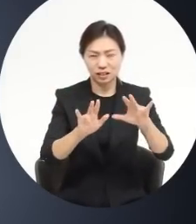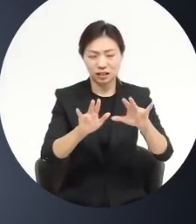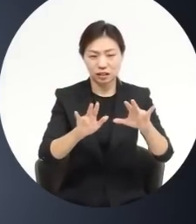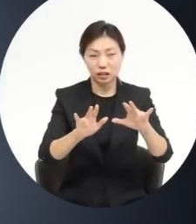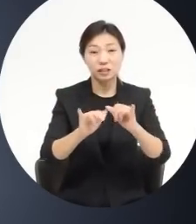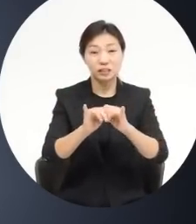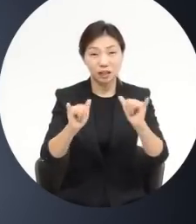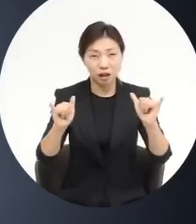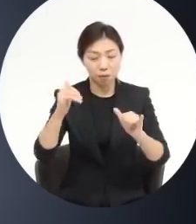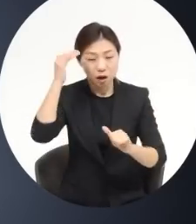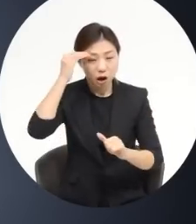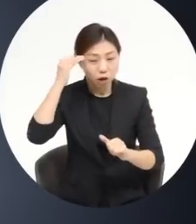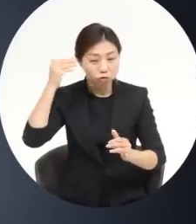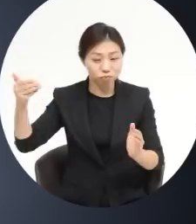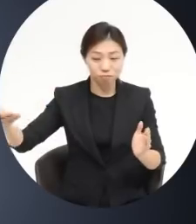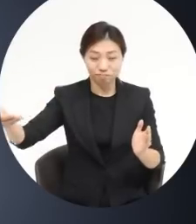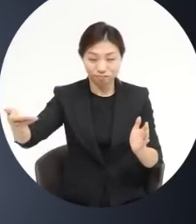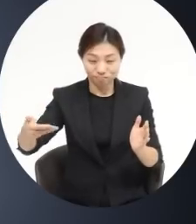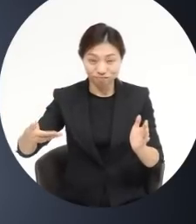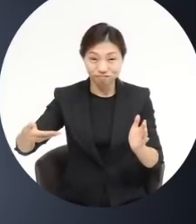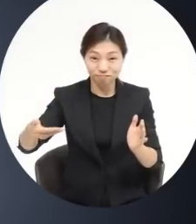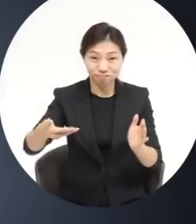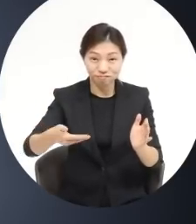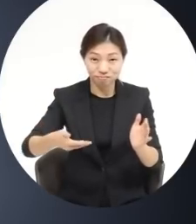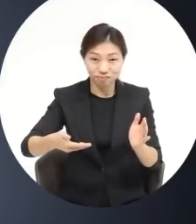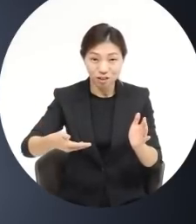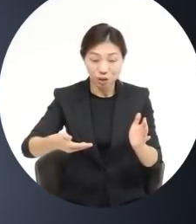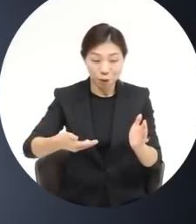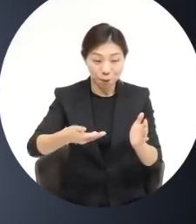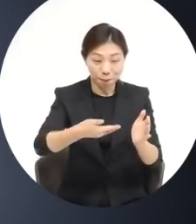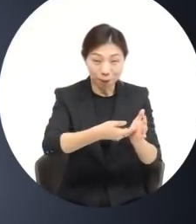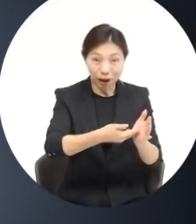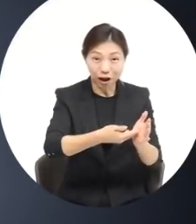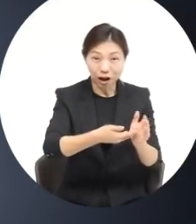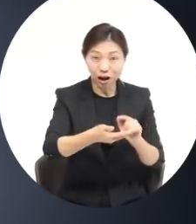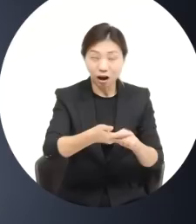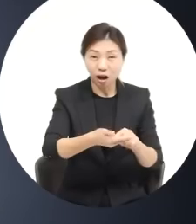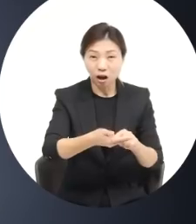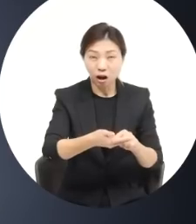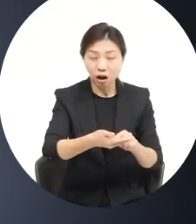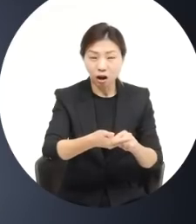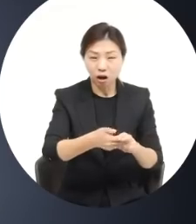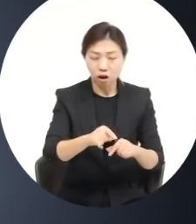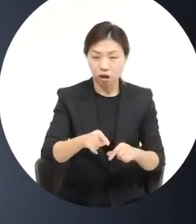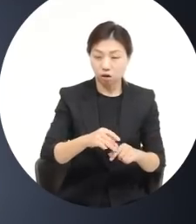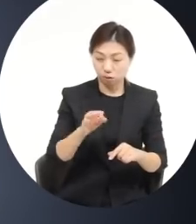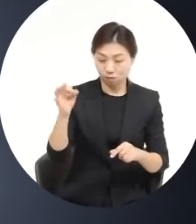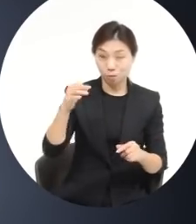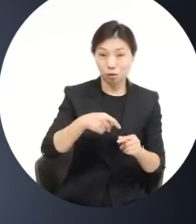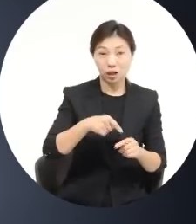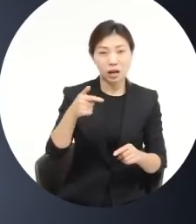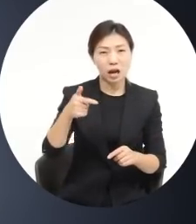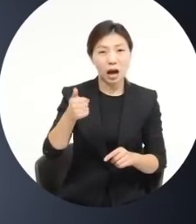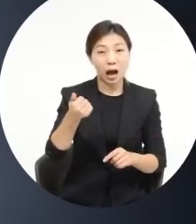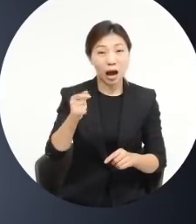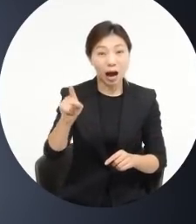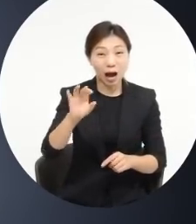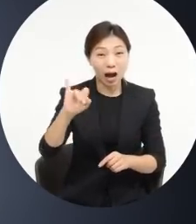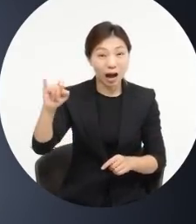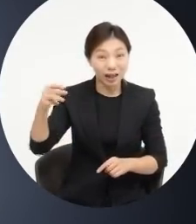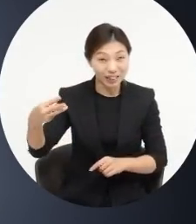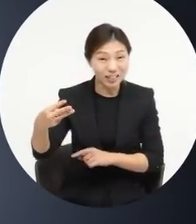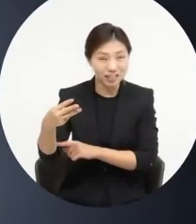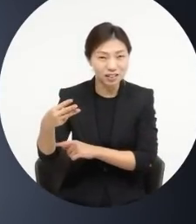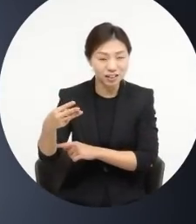제주도에 표류해가 왔잖아요. 조선시대에. 그러면 조선 사람들, 외국은 못